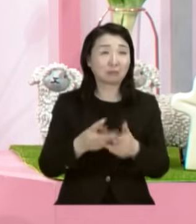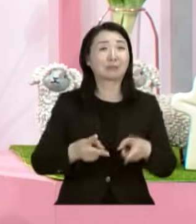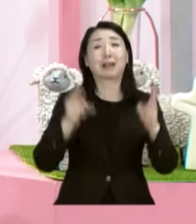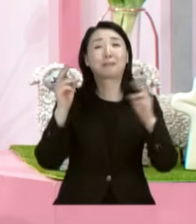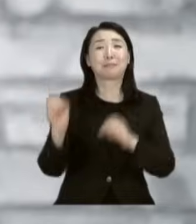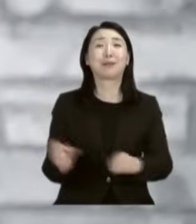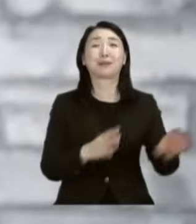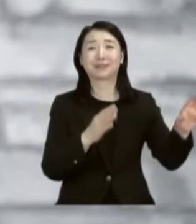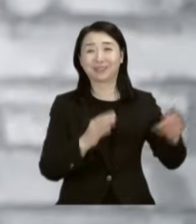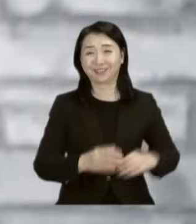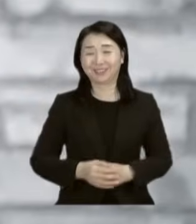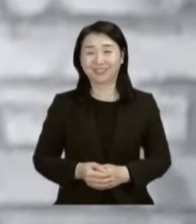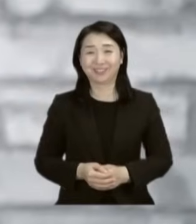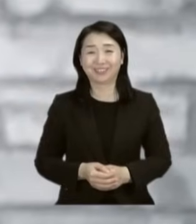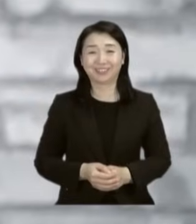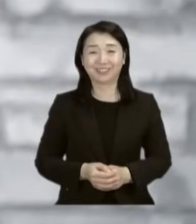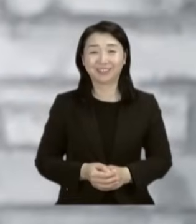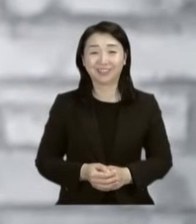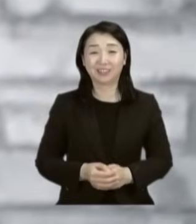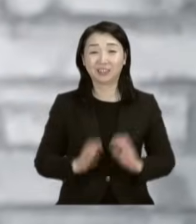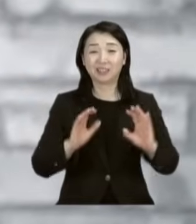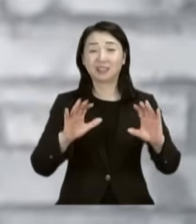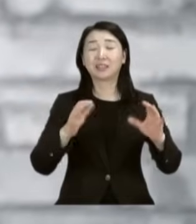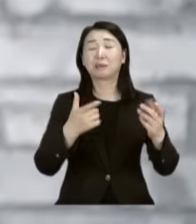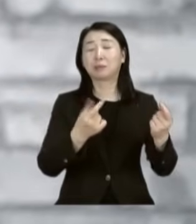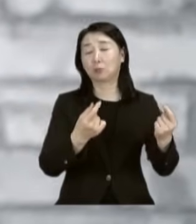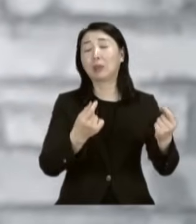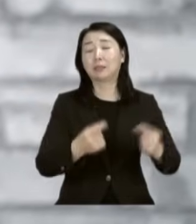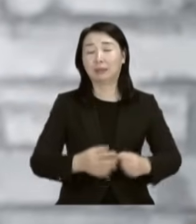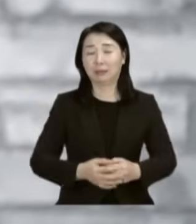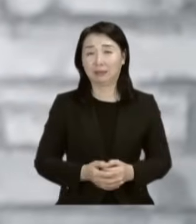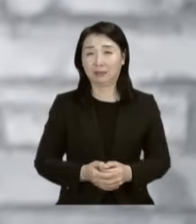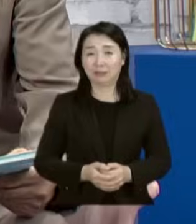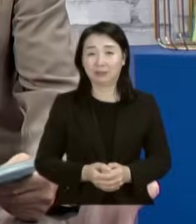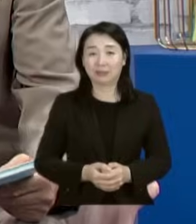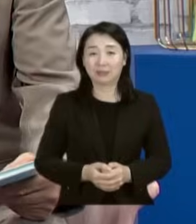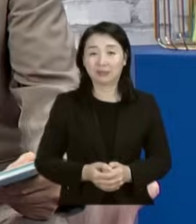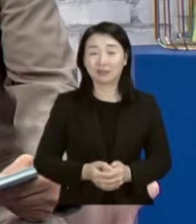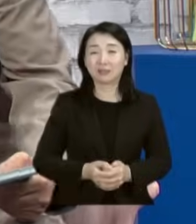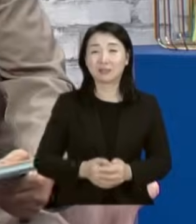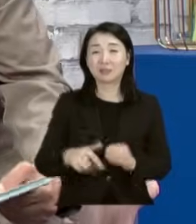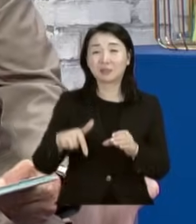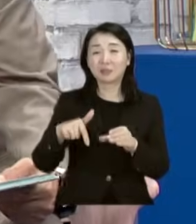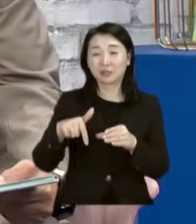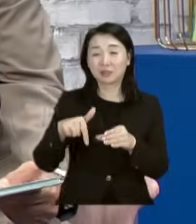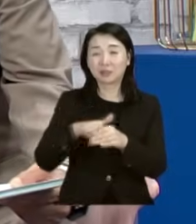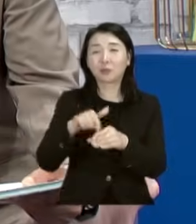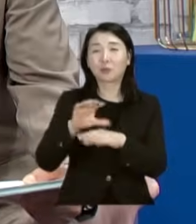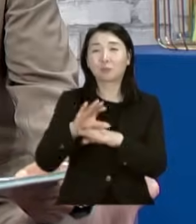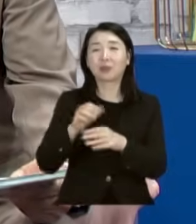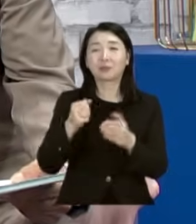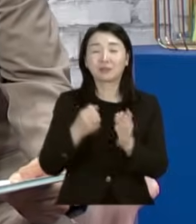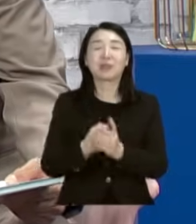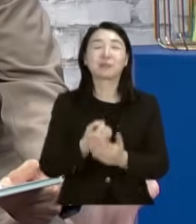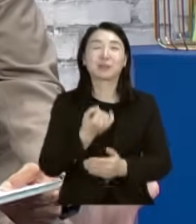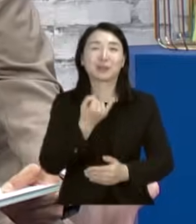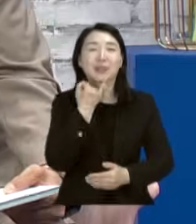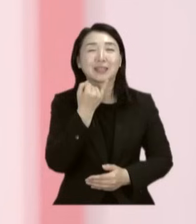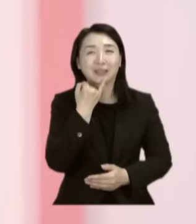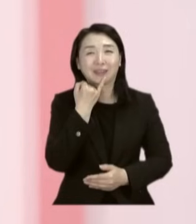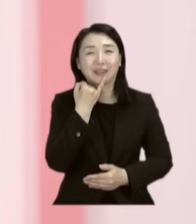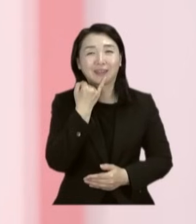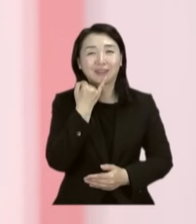나가더라고요 아 다 편집 되죠 세상 방송은 이렇게 여기서 괜찮아요 여기서는 실컷